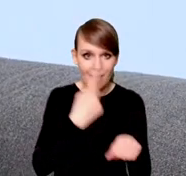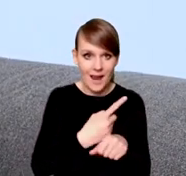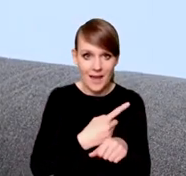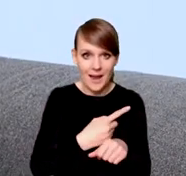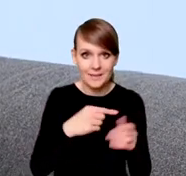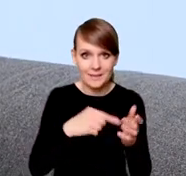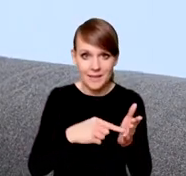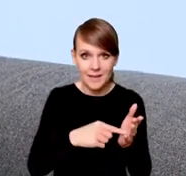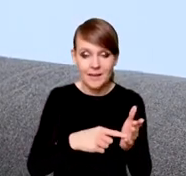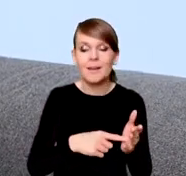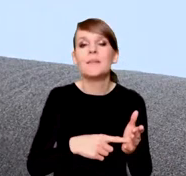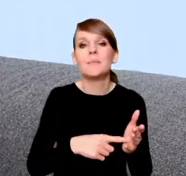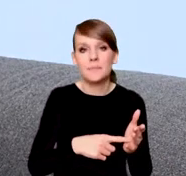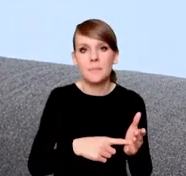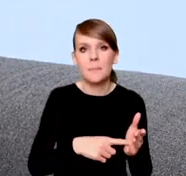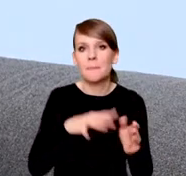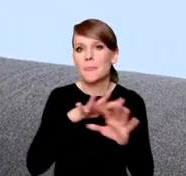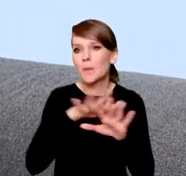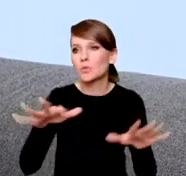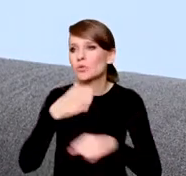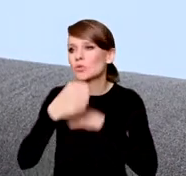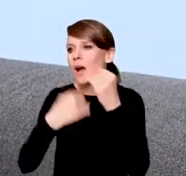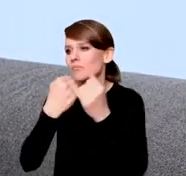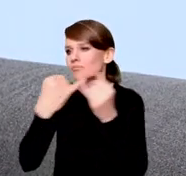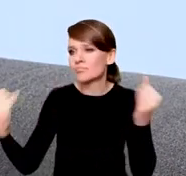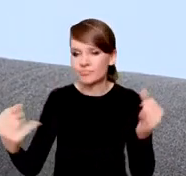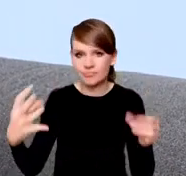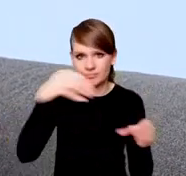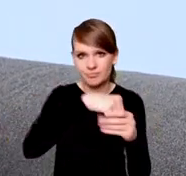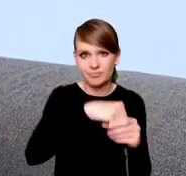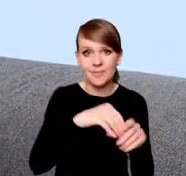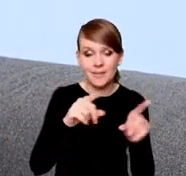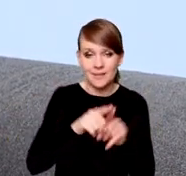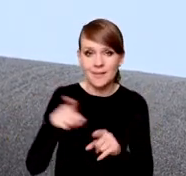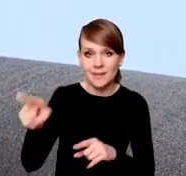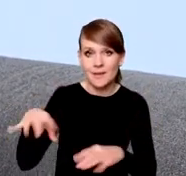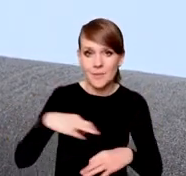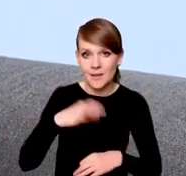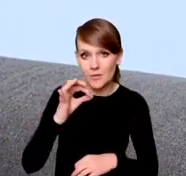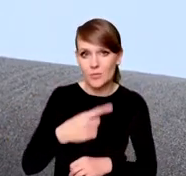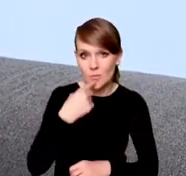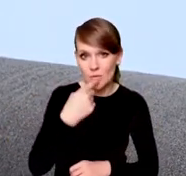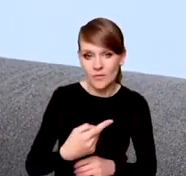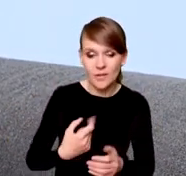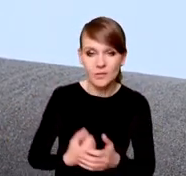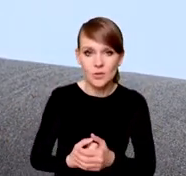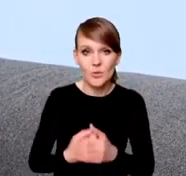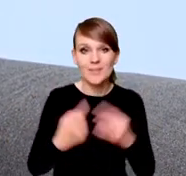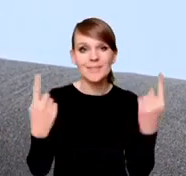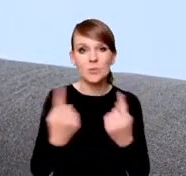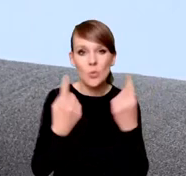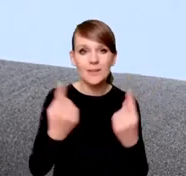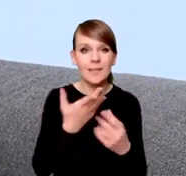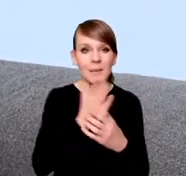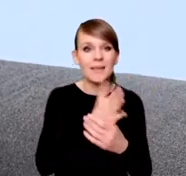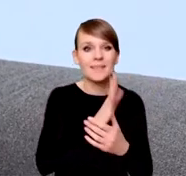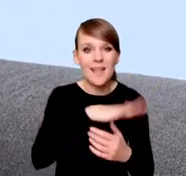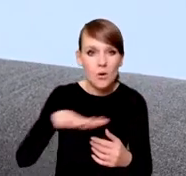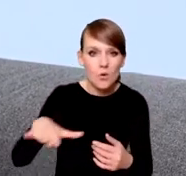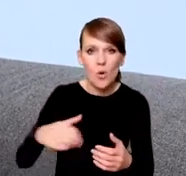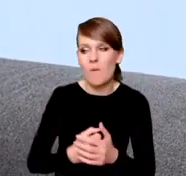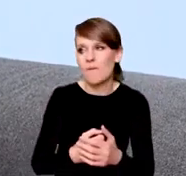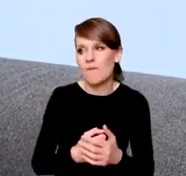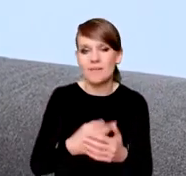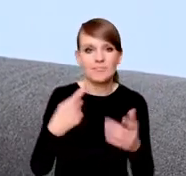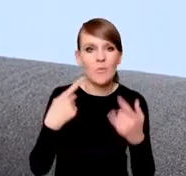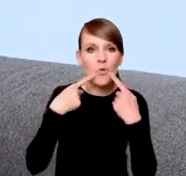wiele inicjatyw się mieści, także te, o których pan bardzo słusznie mówi. I ta sytuacja międzynarodowa, odpowiedzialność